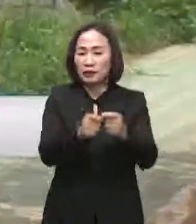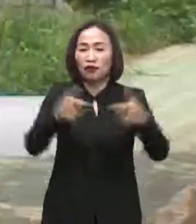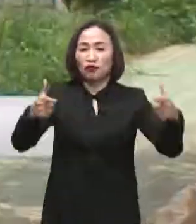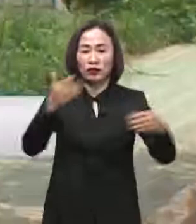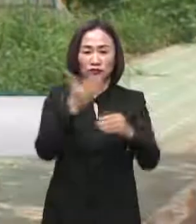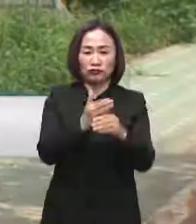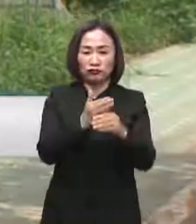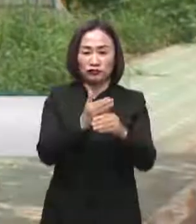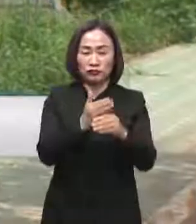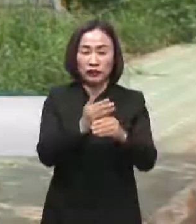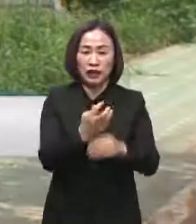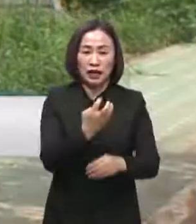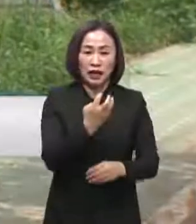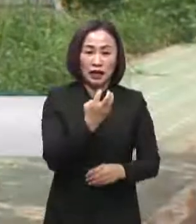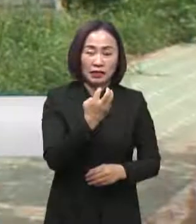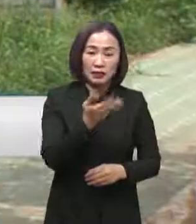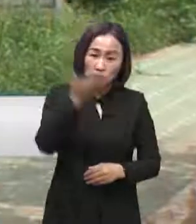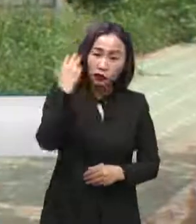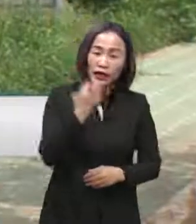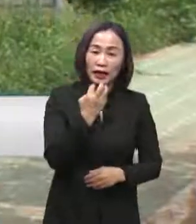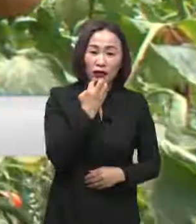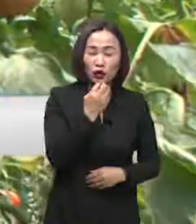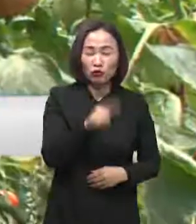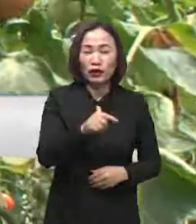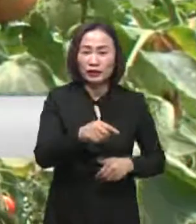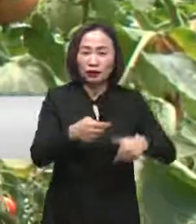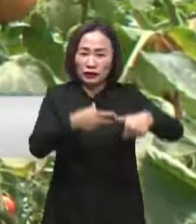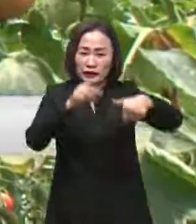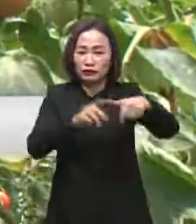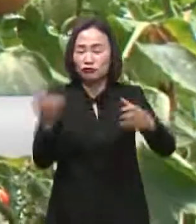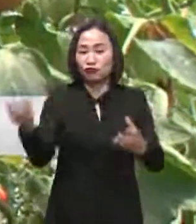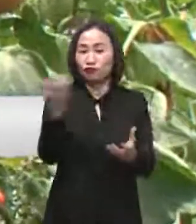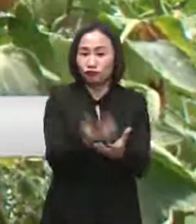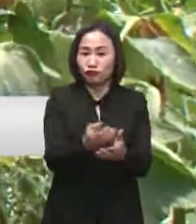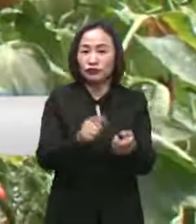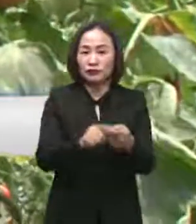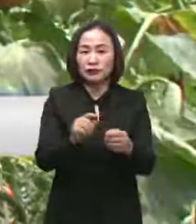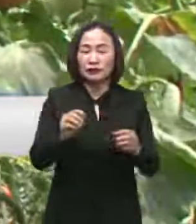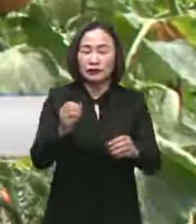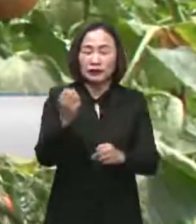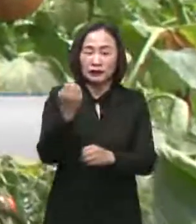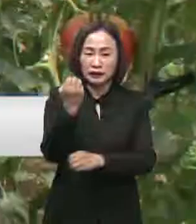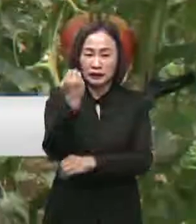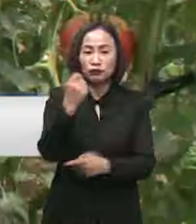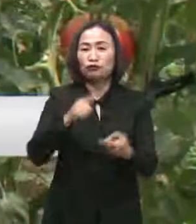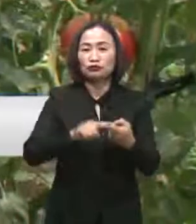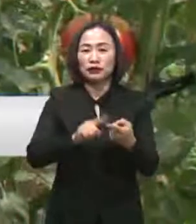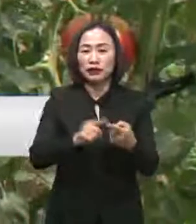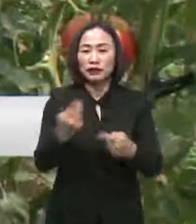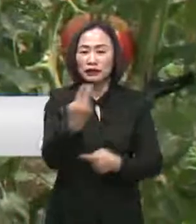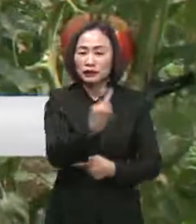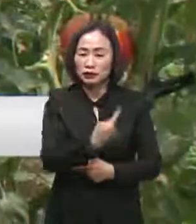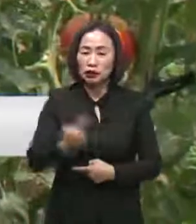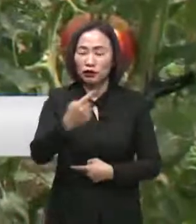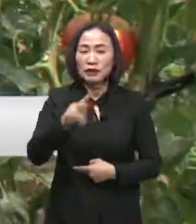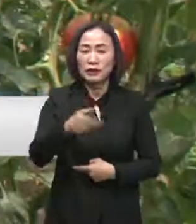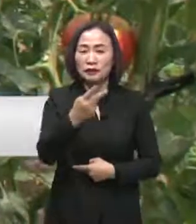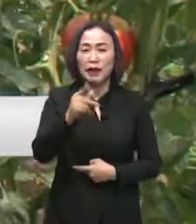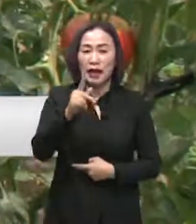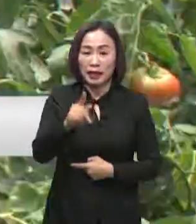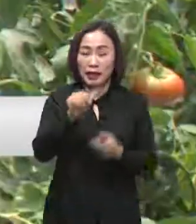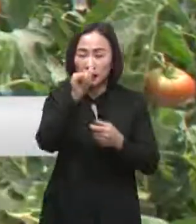중구가 경기도에서 인천으로 편입된 1989년 1월 1일 개 준 전체 동지 면적은 1200 탈의 였지만